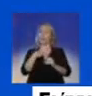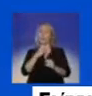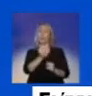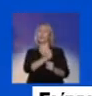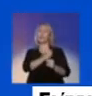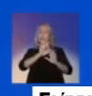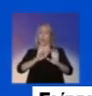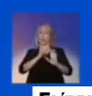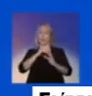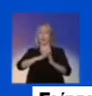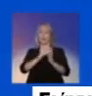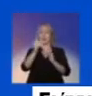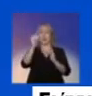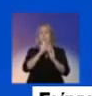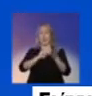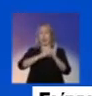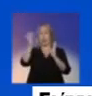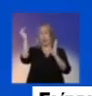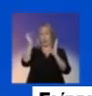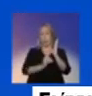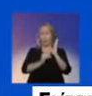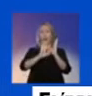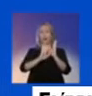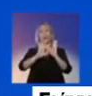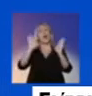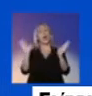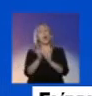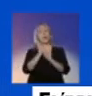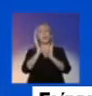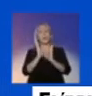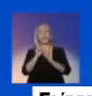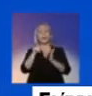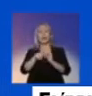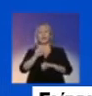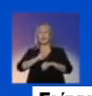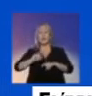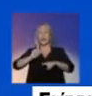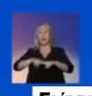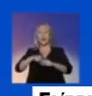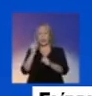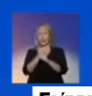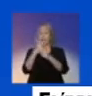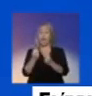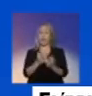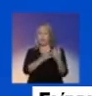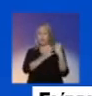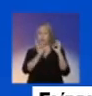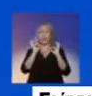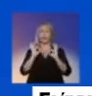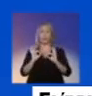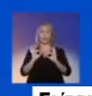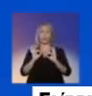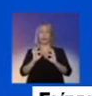χαρακτηρίσει στην επίσκεψη του κλιμακίου την περιοχή ότι είμαστε ο Αμαζόνιος της Ελλάδος,